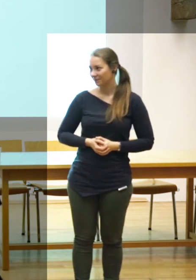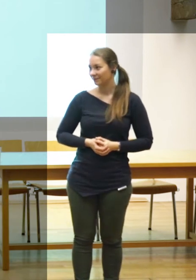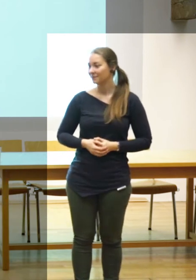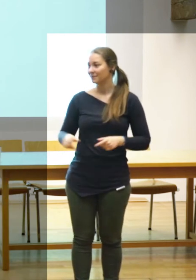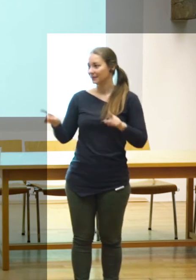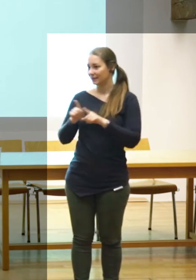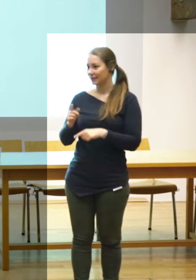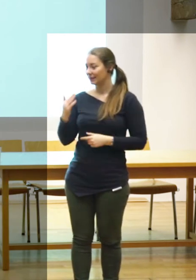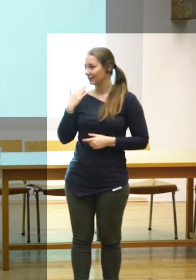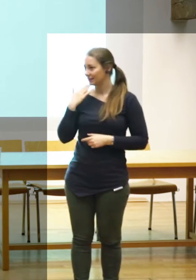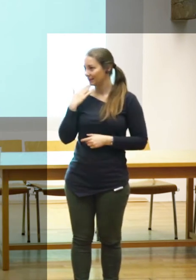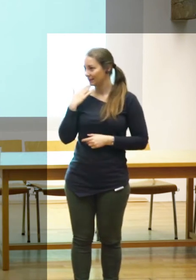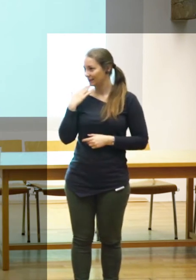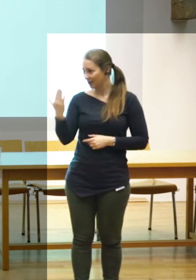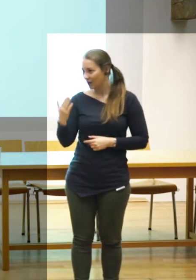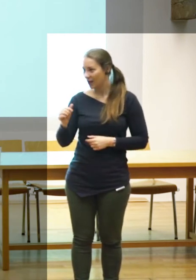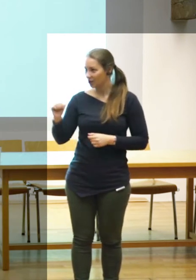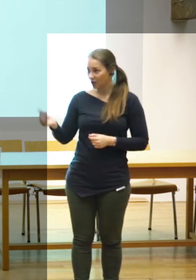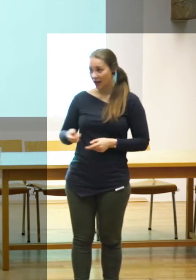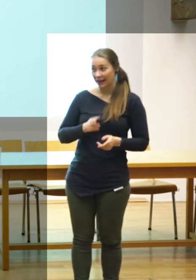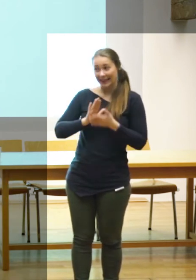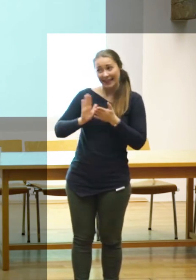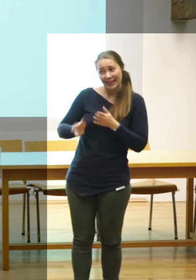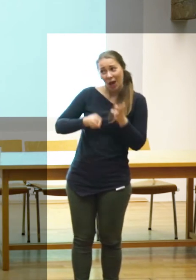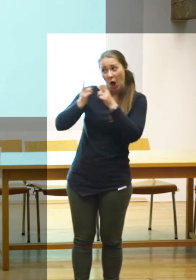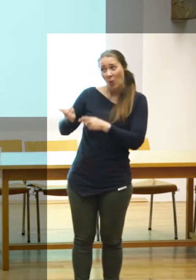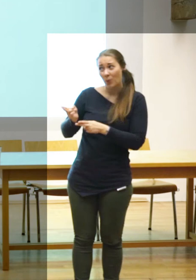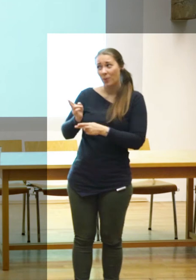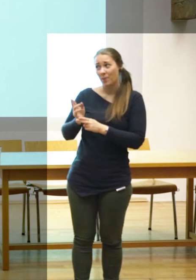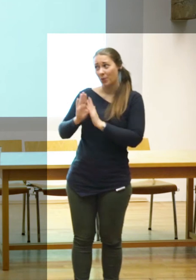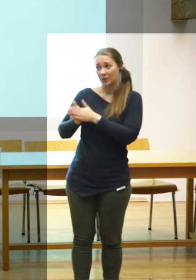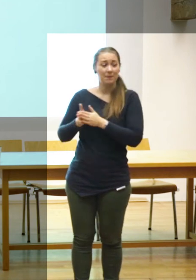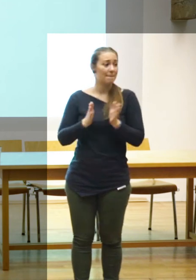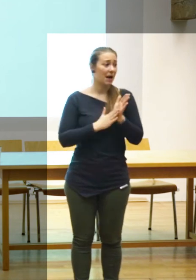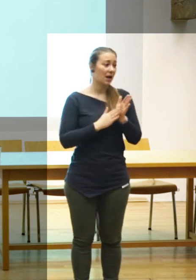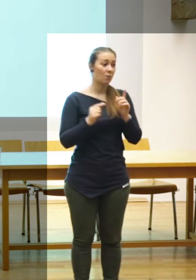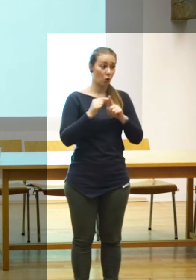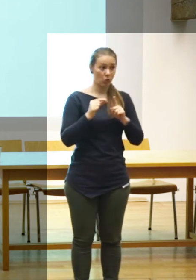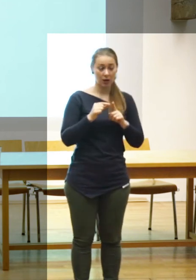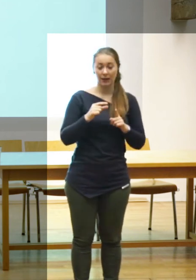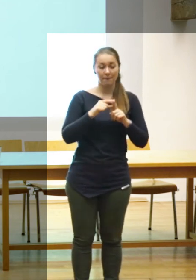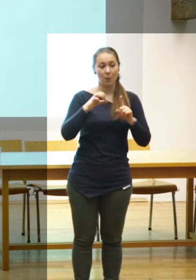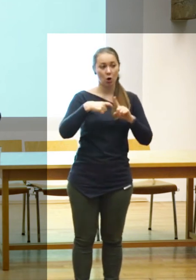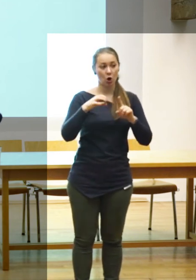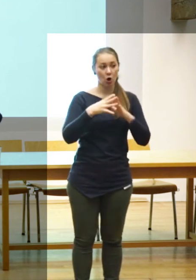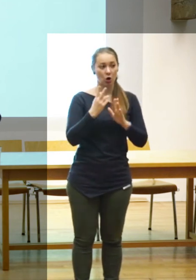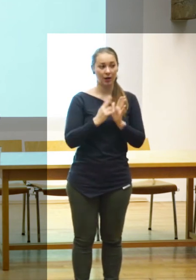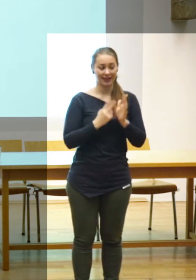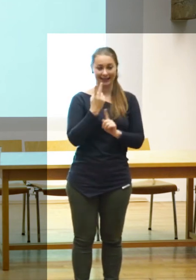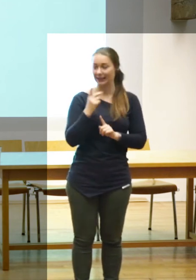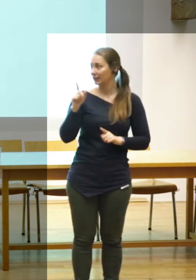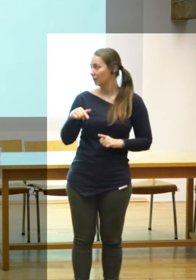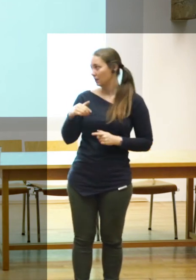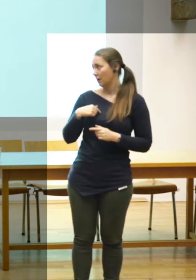Já děkuju a poprosím ještě o rychlé představení Marka Pokorného, předpokládám, že především